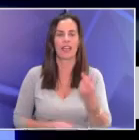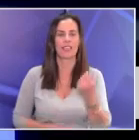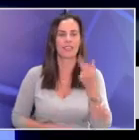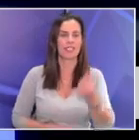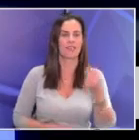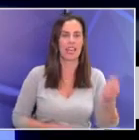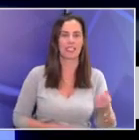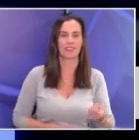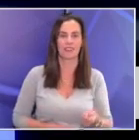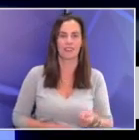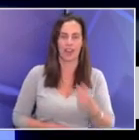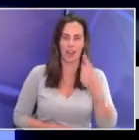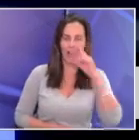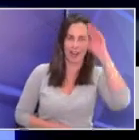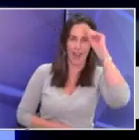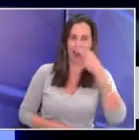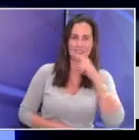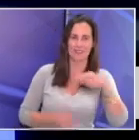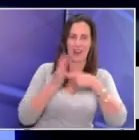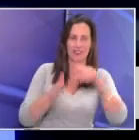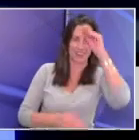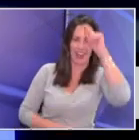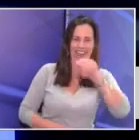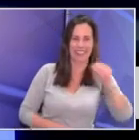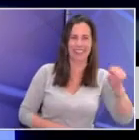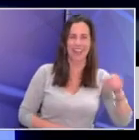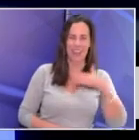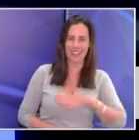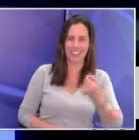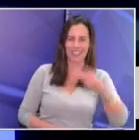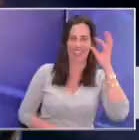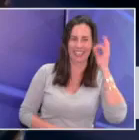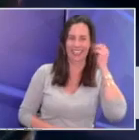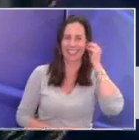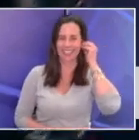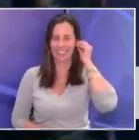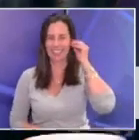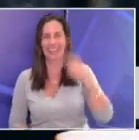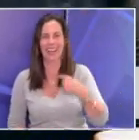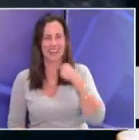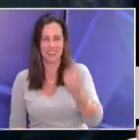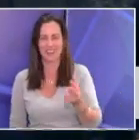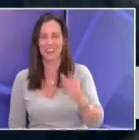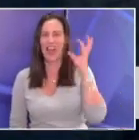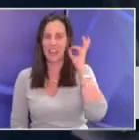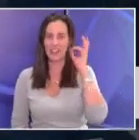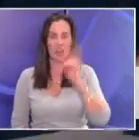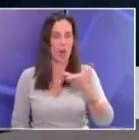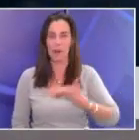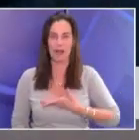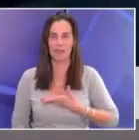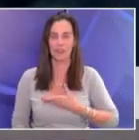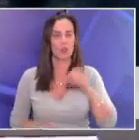כסף, כסף, כסף. אתה אומר שאת רק מזכירה גברים פה, אמר... אני אגיד לך למה. אני רוצה קצת יותר נשים. לא, כי אני אומרת לך שנשים לא